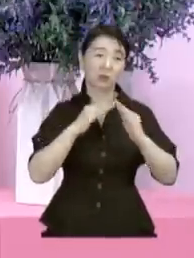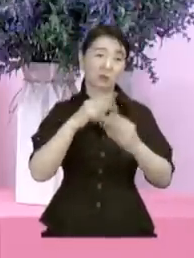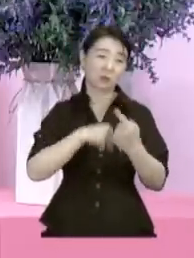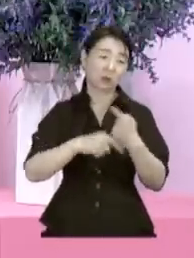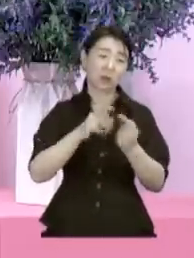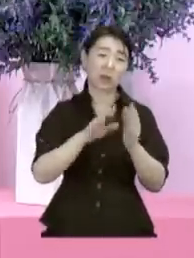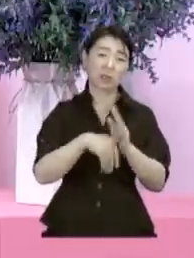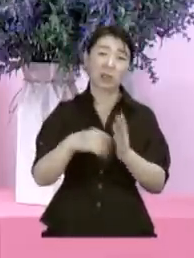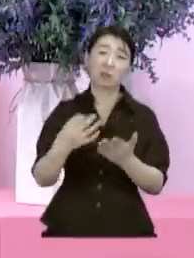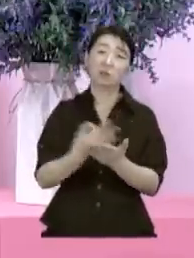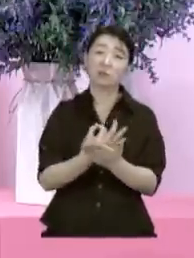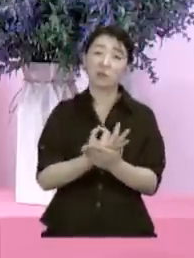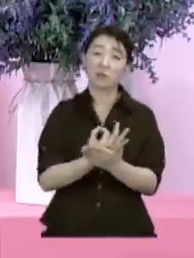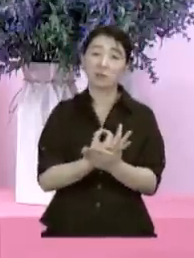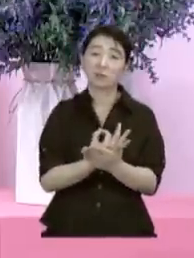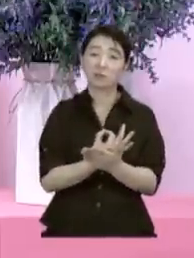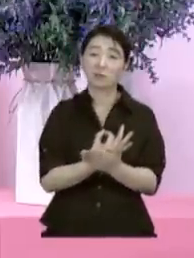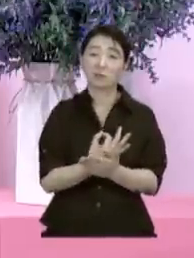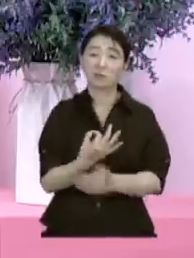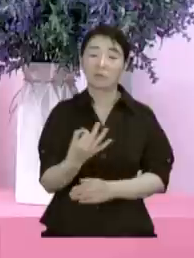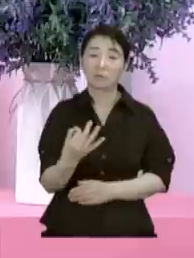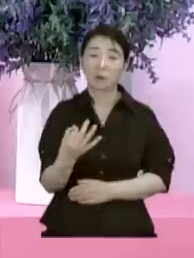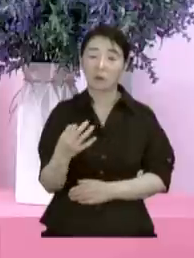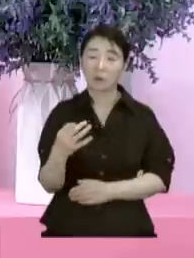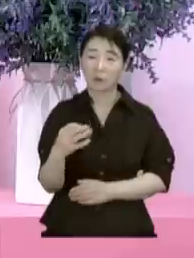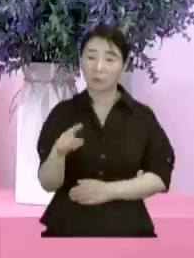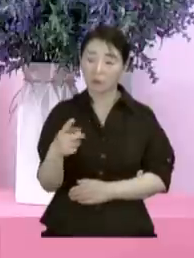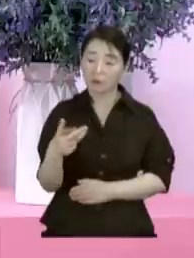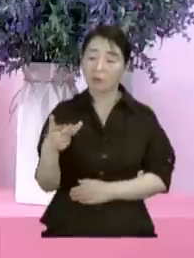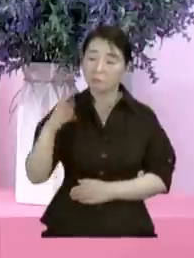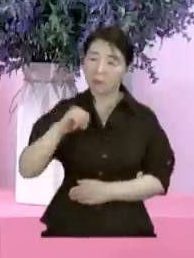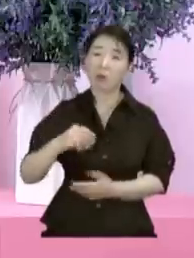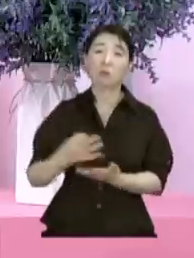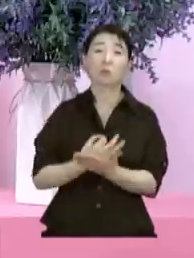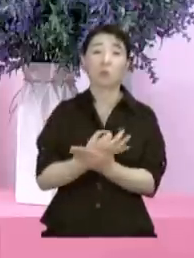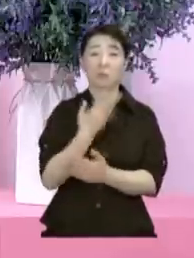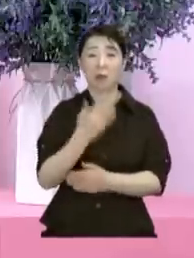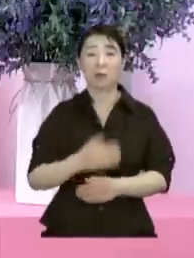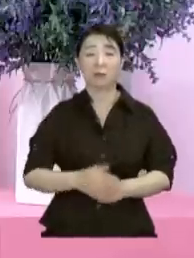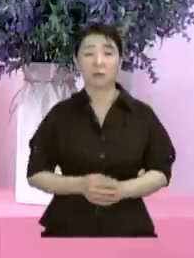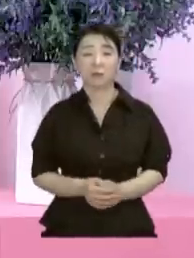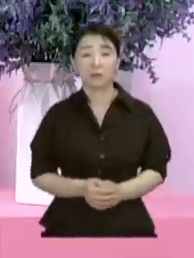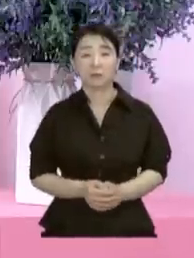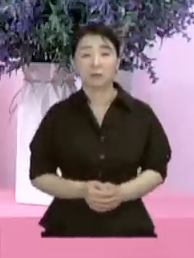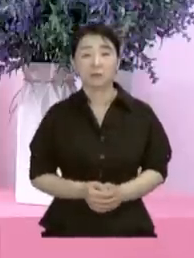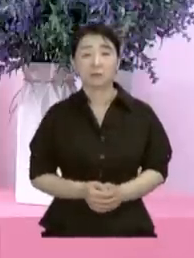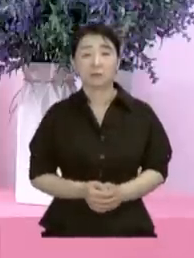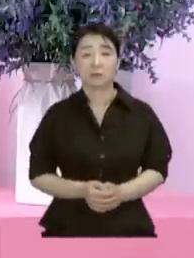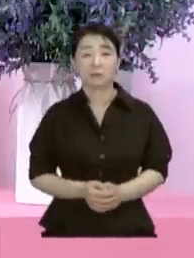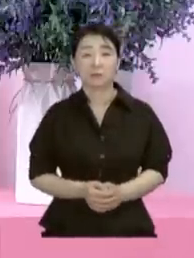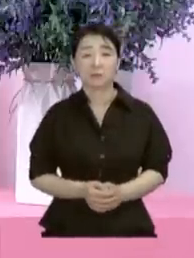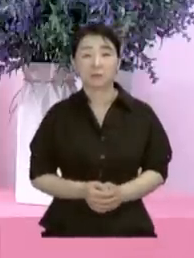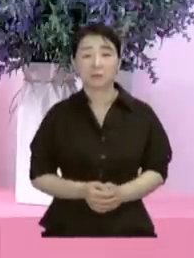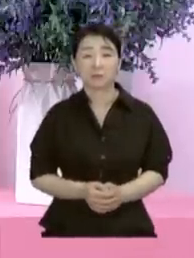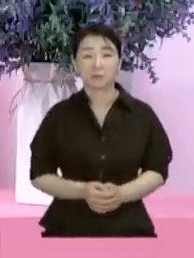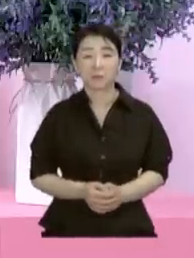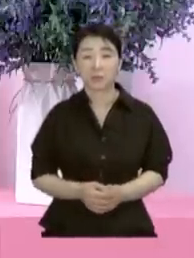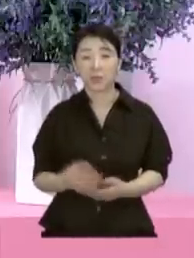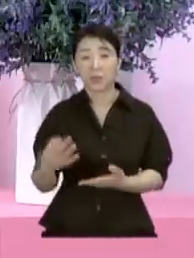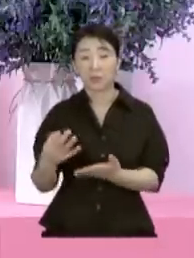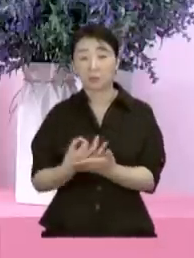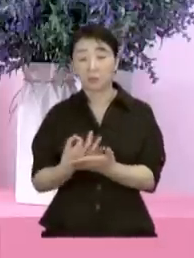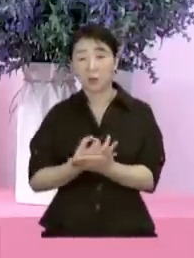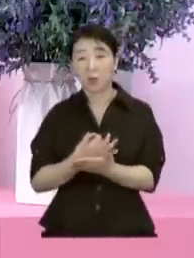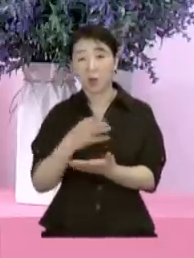경영하면 하는 수입이 그때 당시로 한 600만 원 정도 되는 그런 경영. 돈을 버는데? 네, 그런 일이 있었어요. 그래서 내가